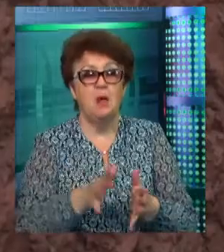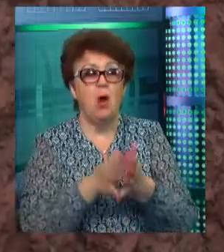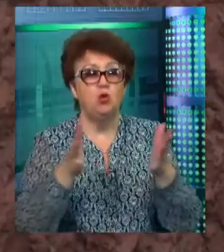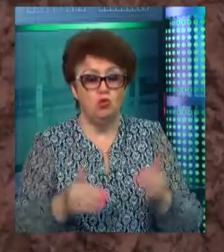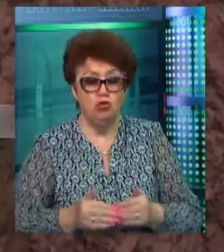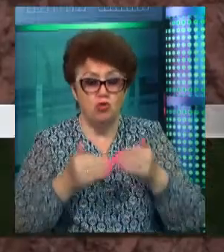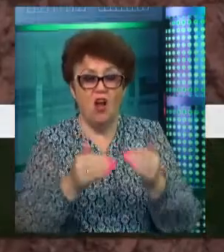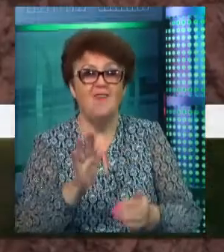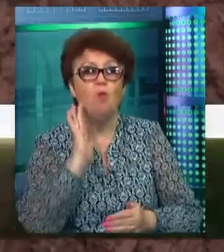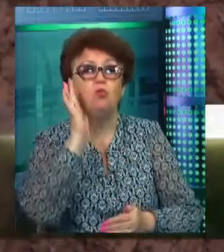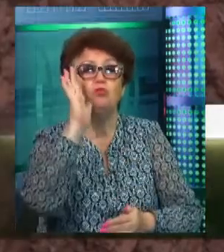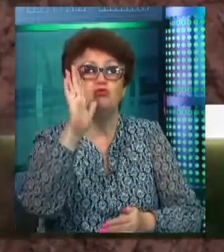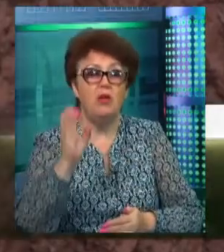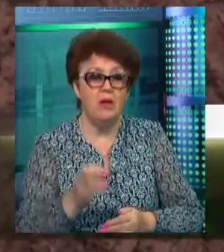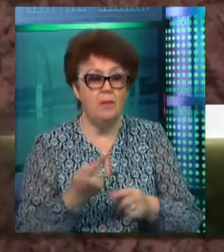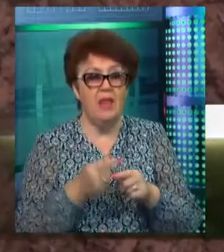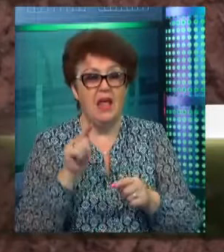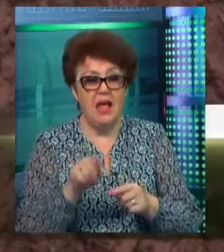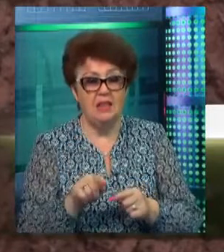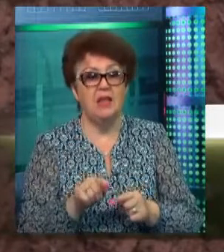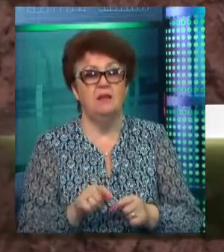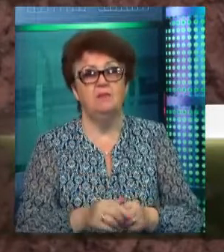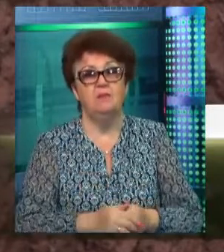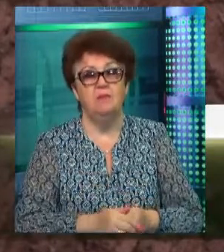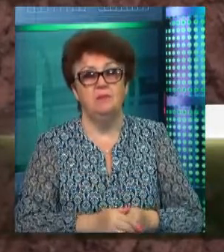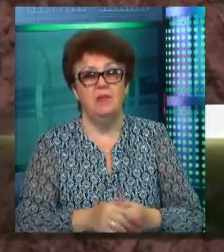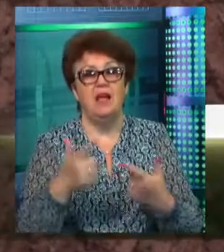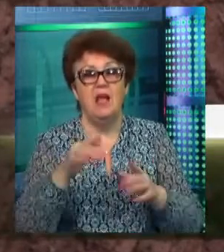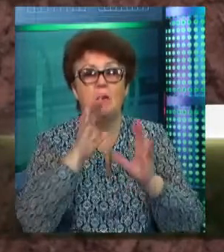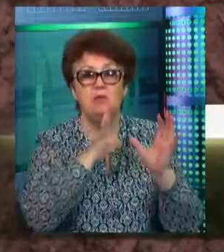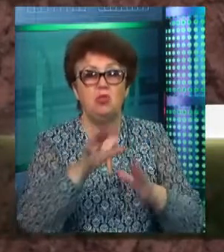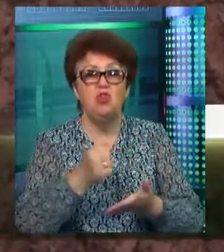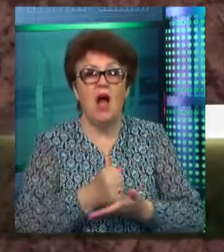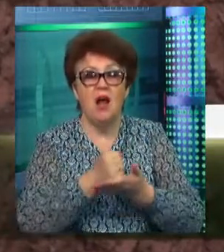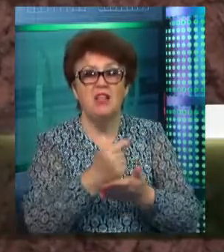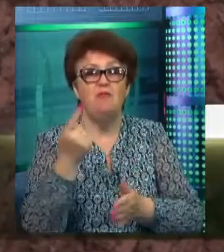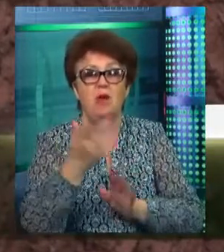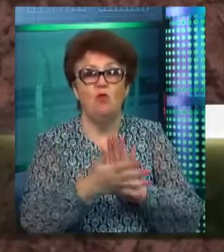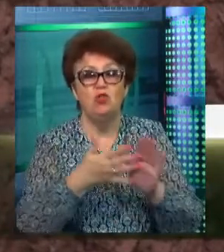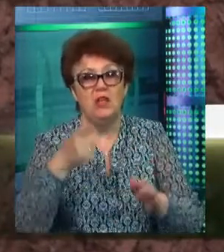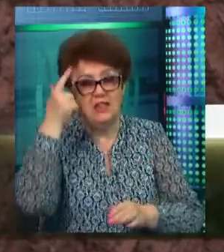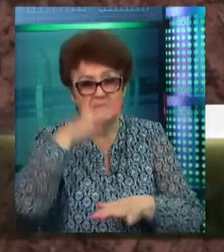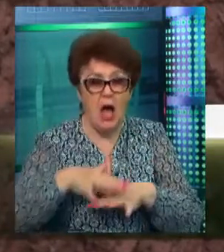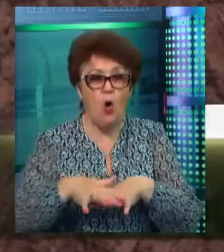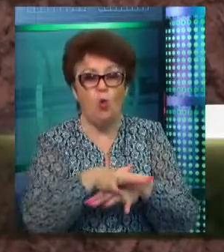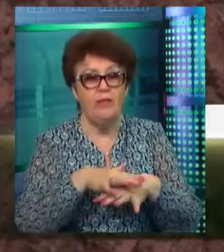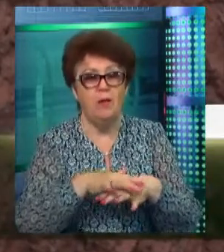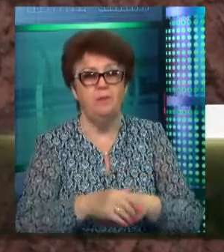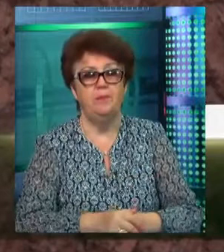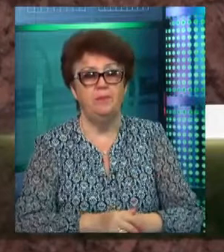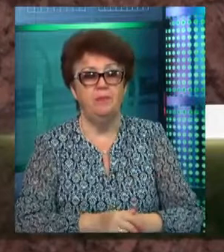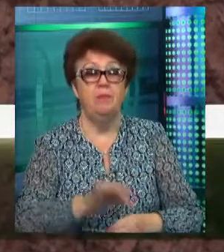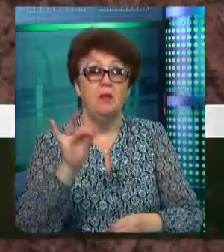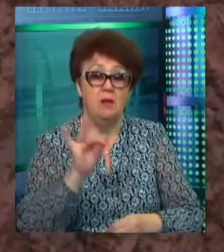будущее это где обеспечена гарантия первую очередь народа ну